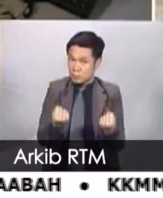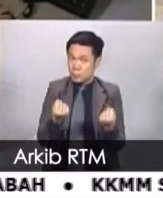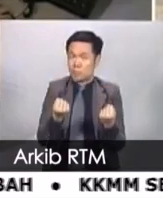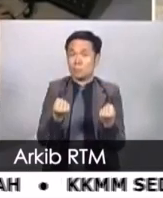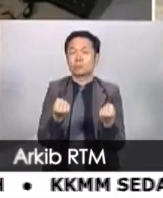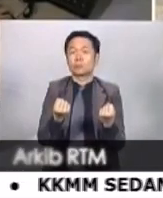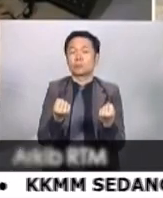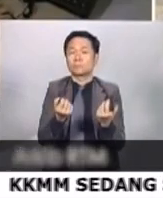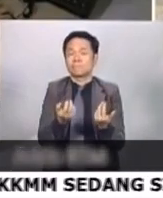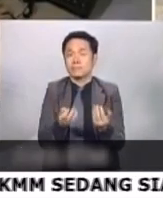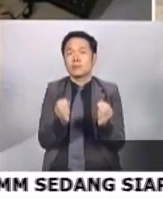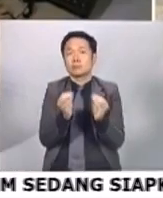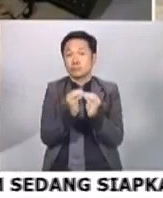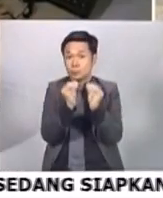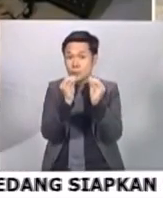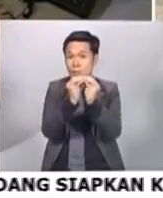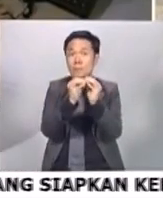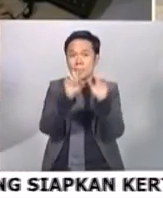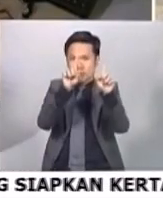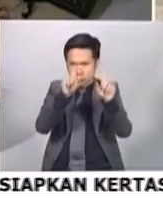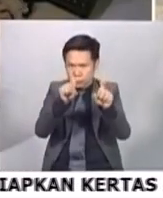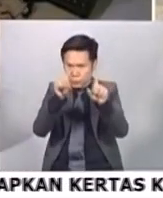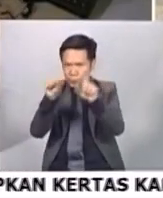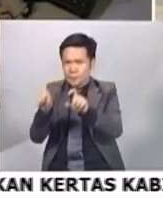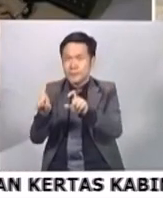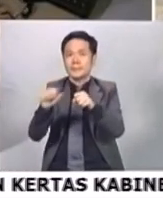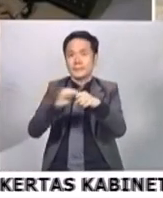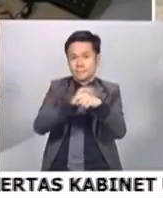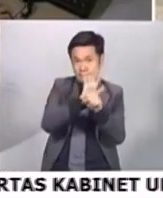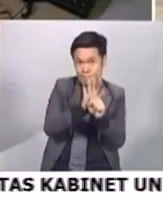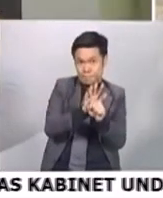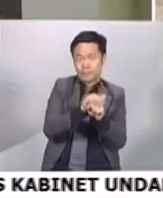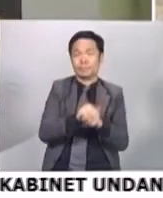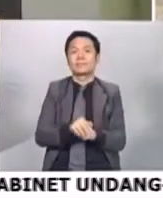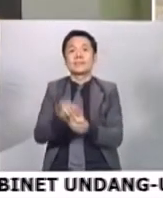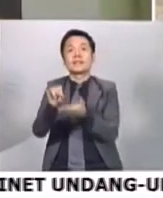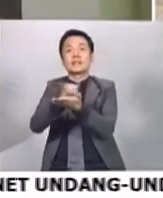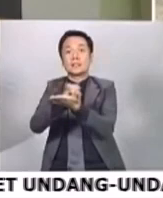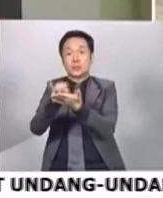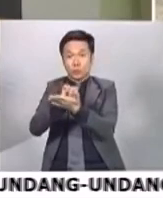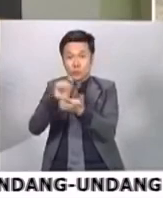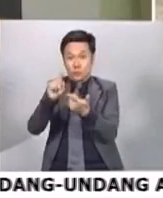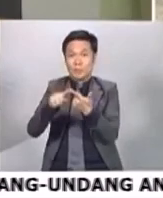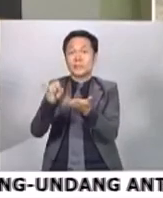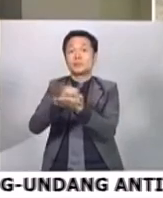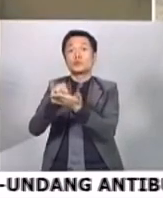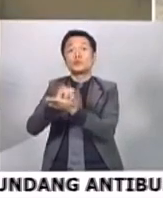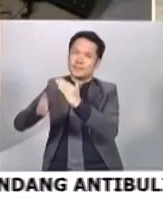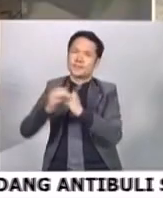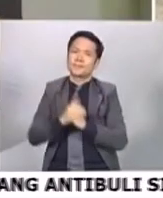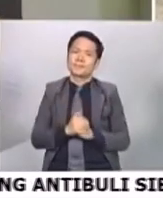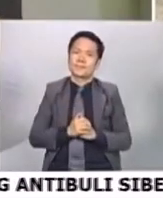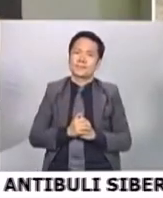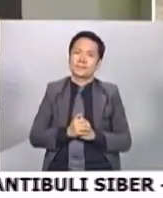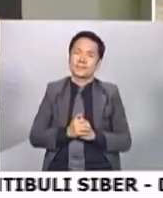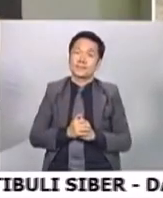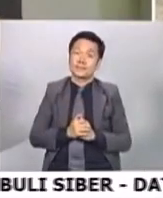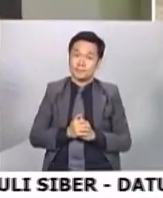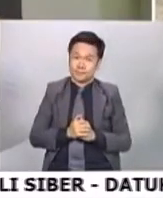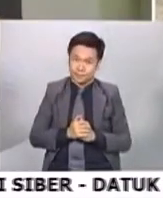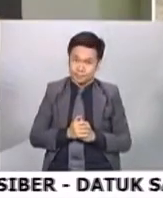Mac 2020, kerajaan mengumumkan pakej ransangan ekonomi prihatin rakyat, prihatin, bernilai